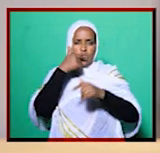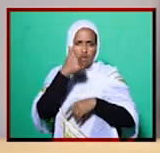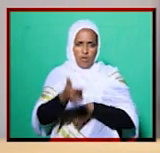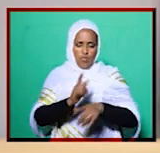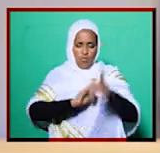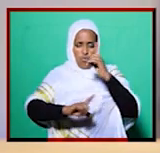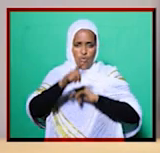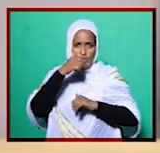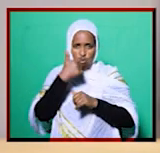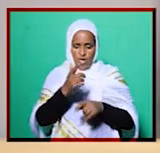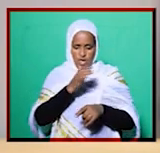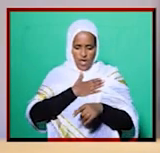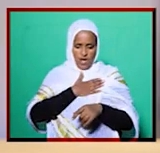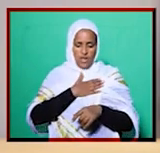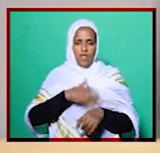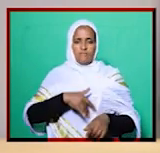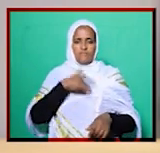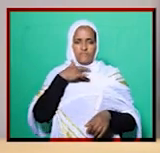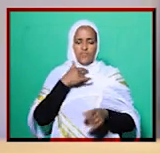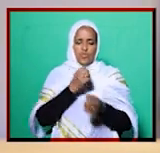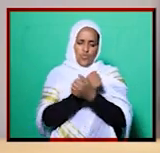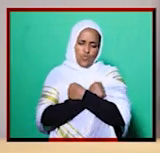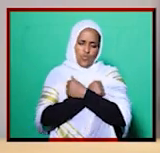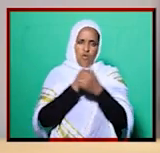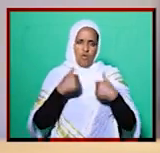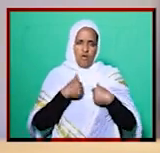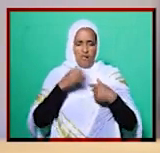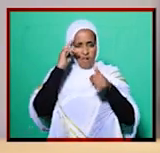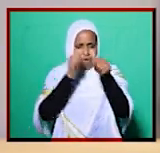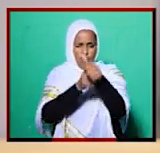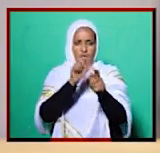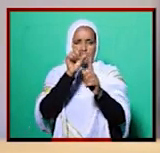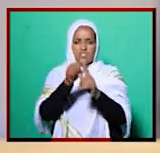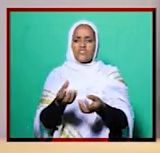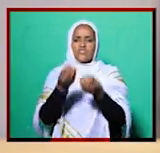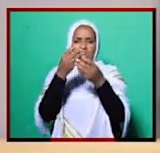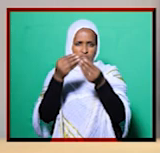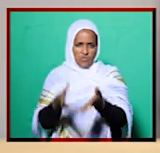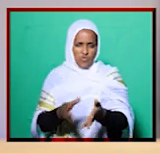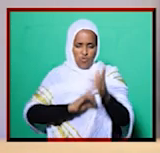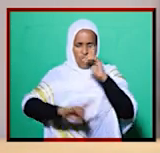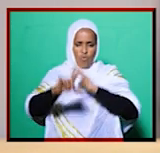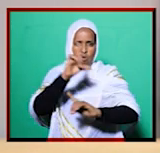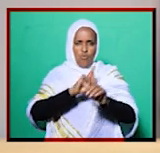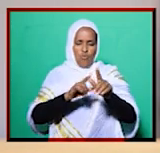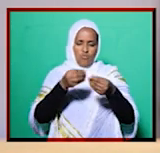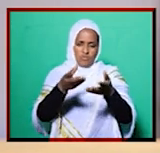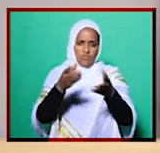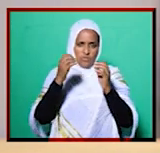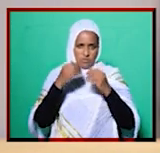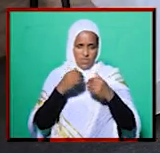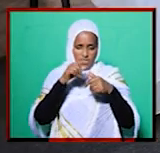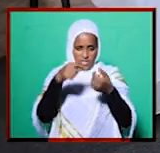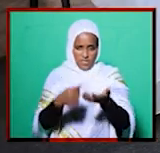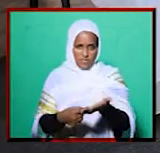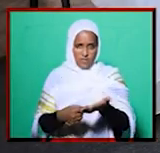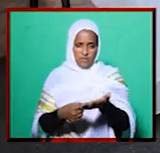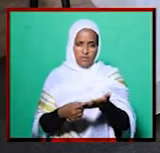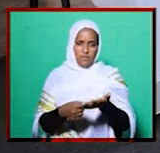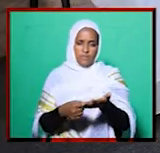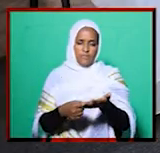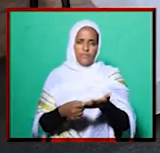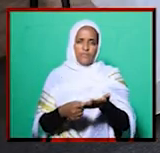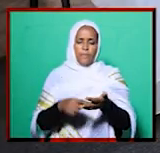ቋንቋ ተናገሩ ቋንቋውን ስትናገርለት የኔነት አለው ሰው ይወድሃል ለሐዋርያት እኮ ስንቃል ተሰጣቸው ቋንቋውን ነው ስንቃል ጎይ ተሰጣቸው